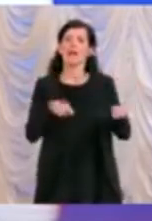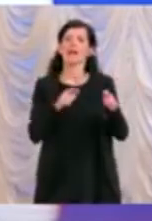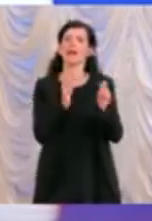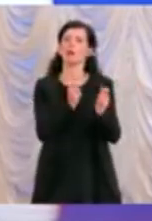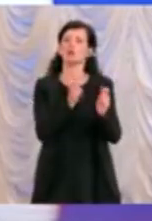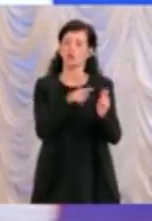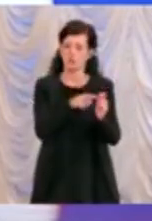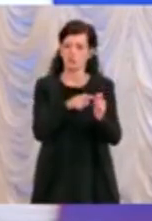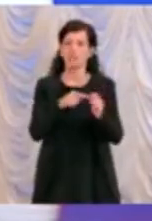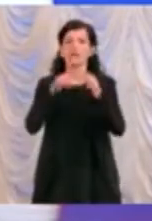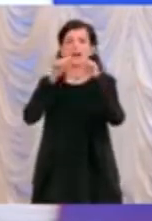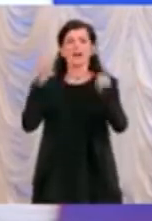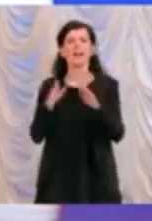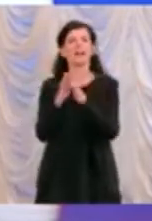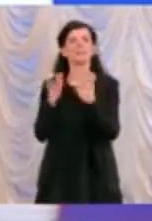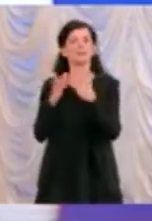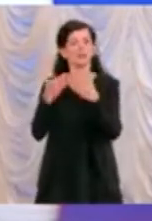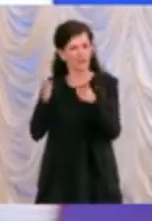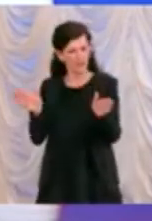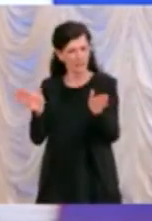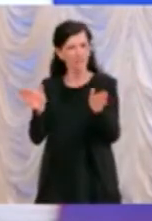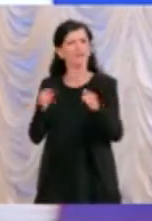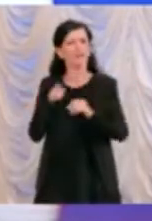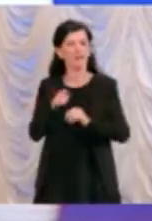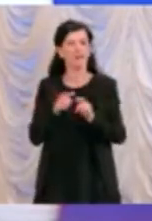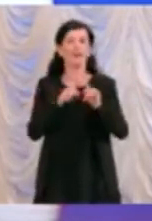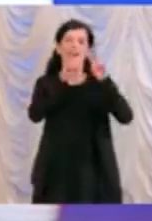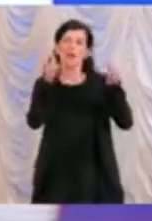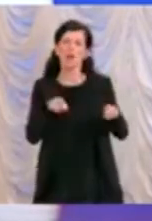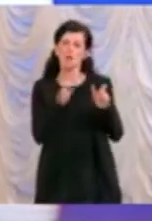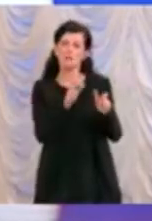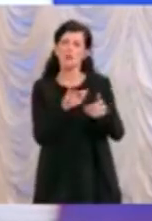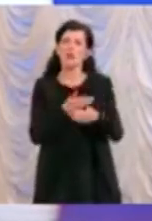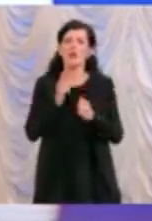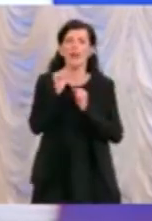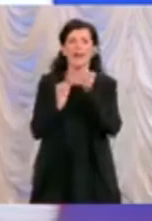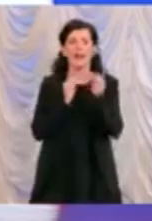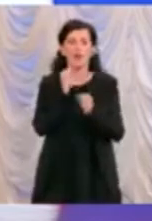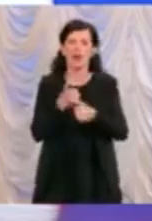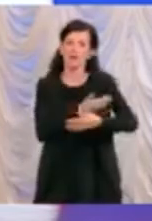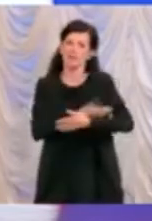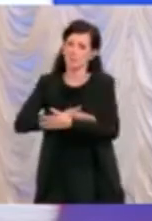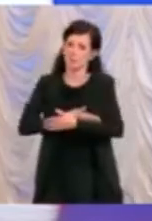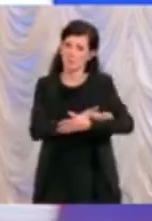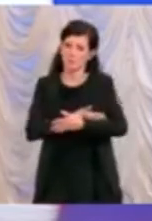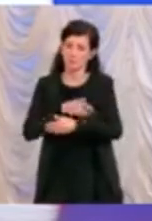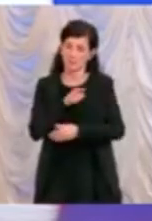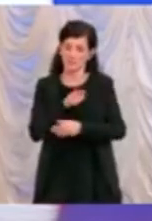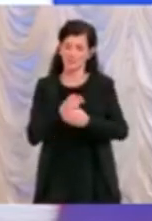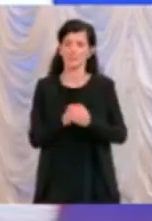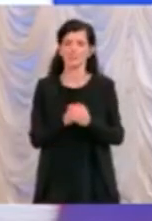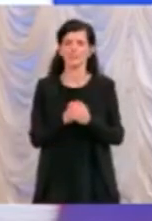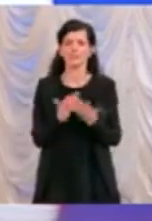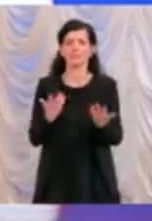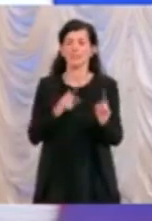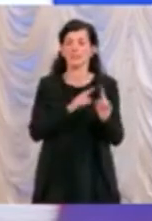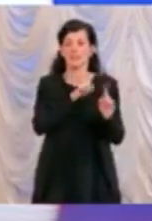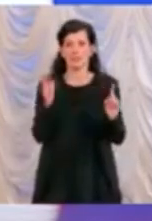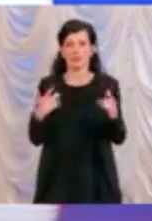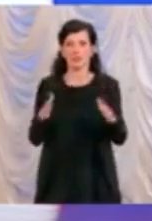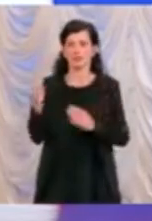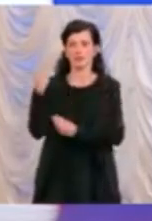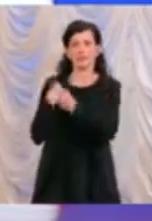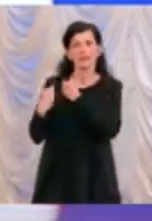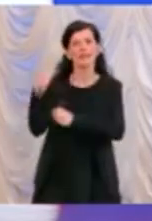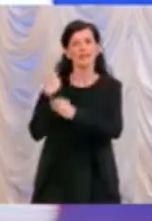librerie negozi soprattutto quelli per neonati per i bambini avevamo ricevuto tante richieste avevamo